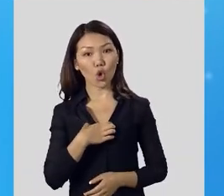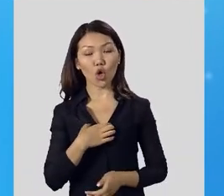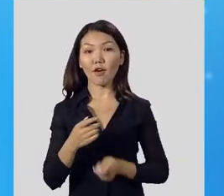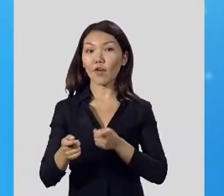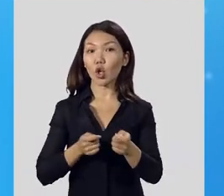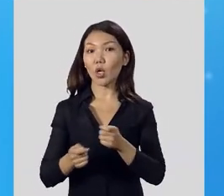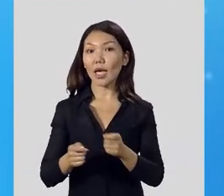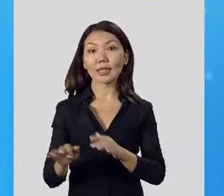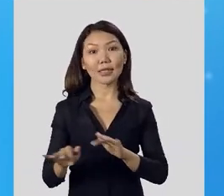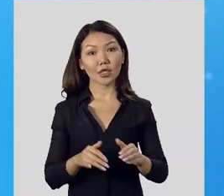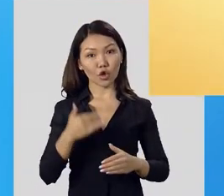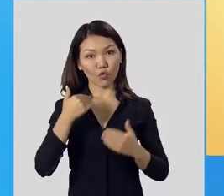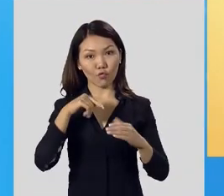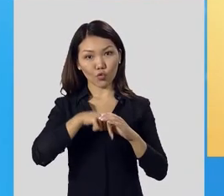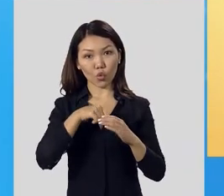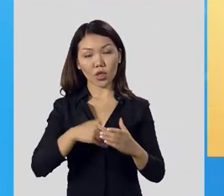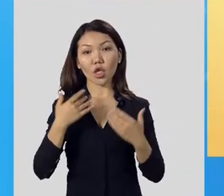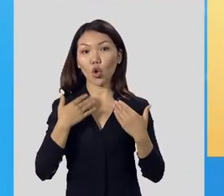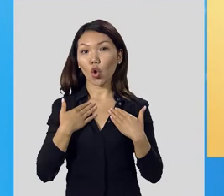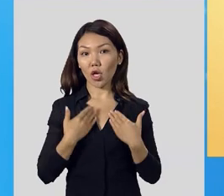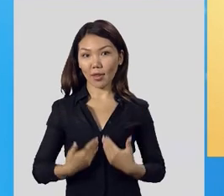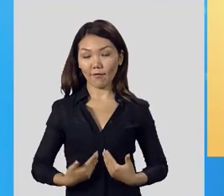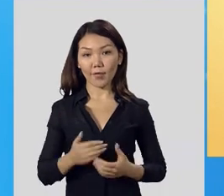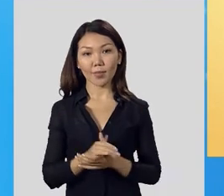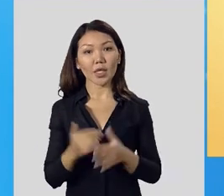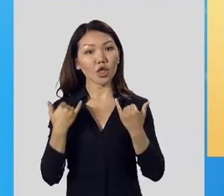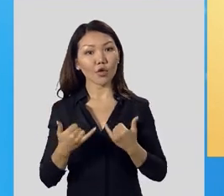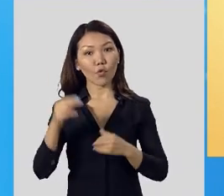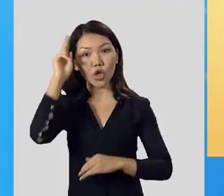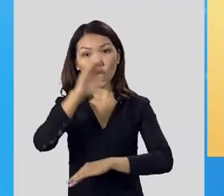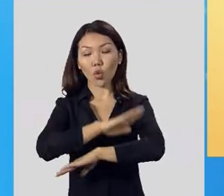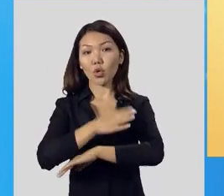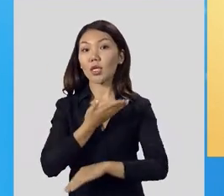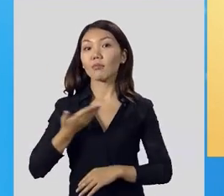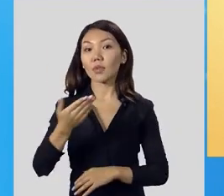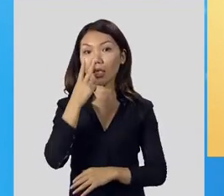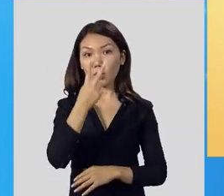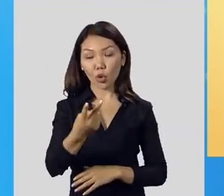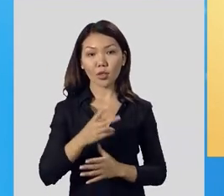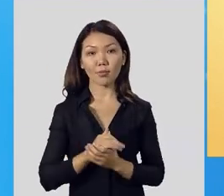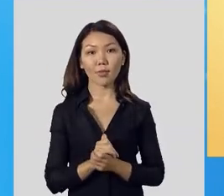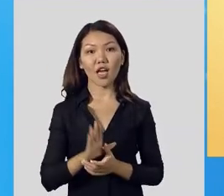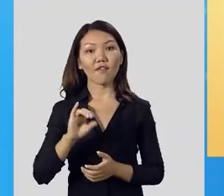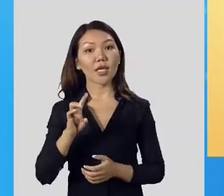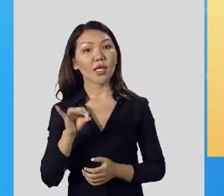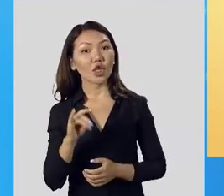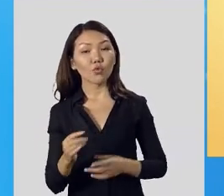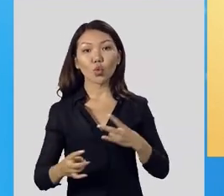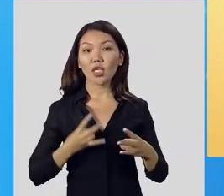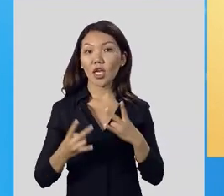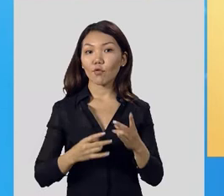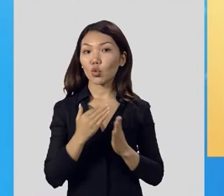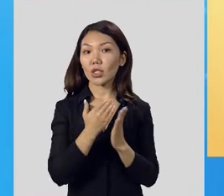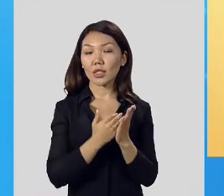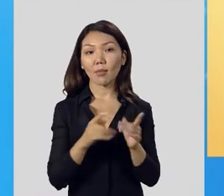регуляции деятельности внутренних органов. Сегодня на уроке мы рассмотрим вегетативную нервную